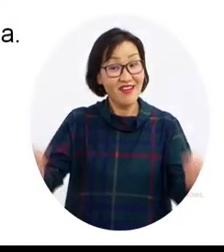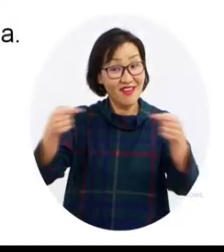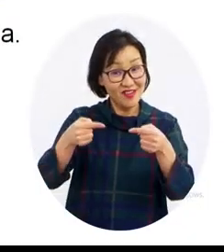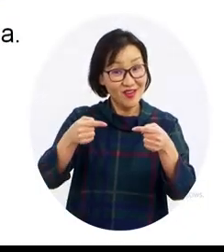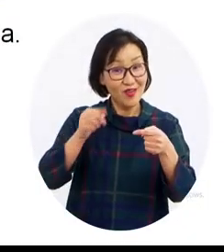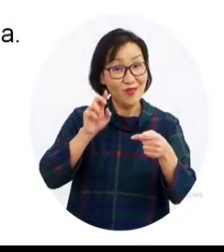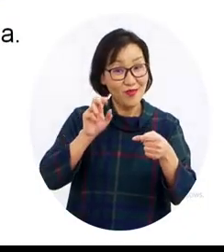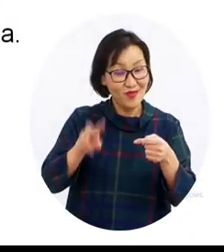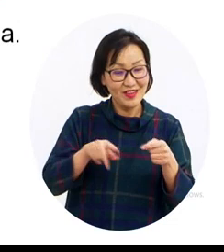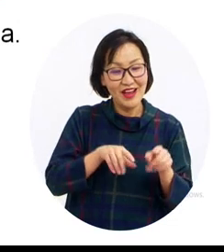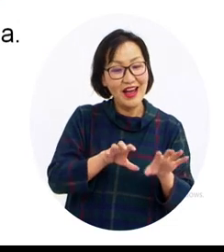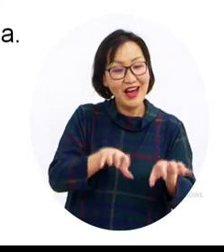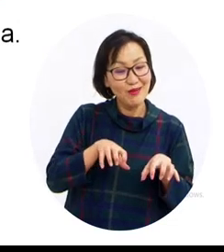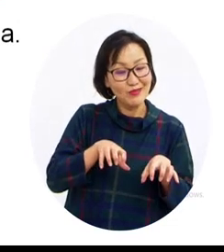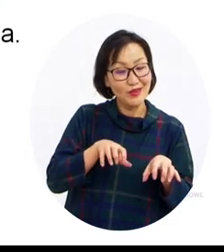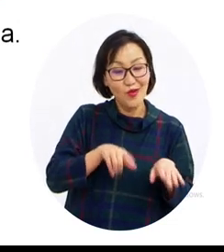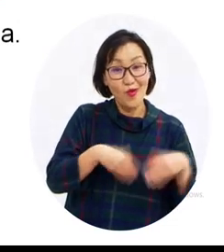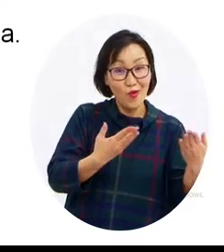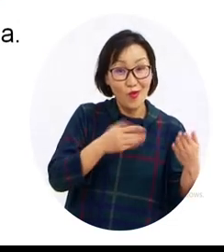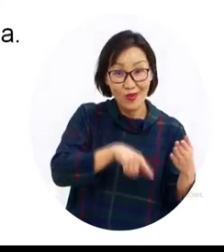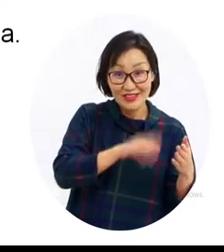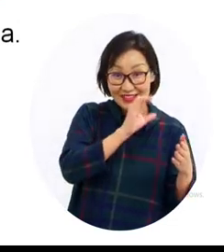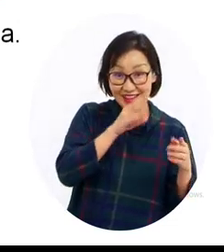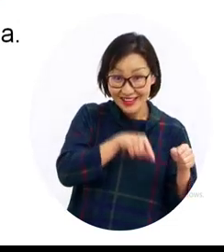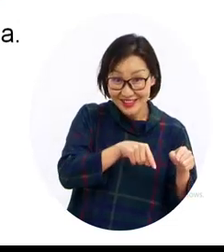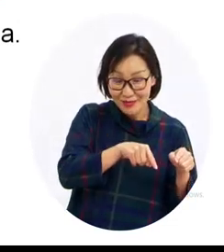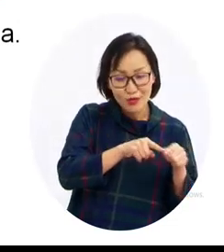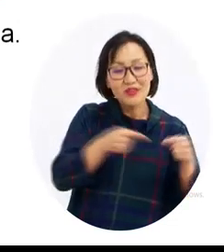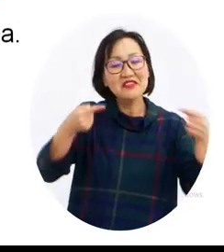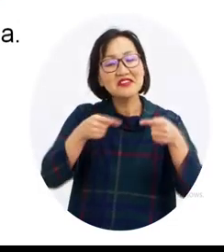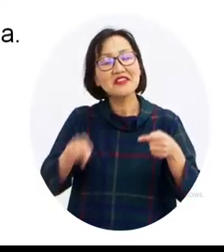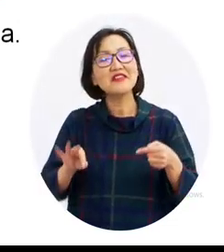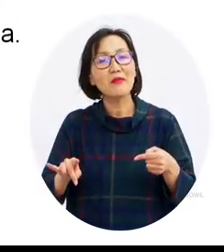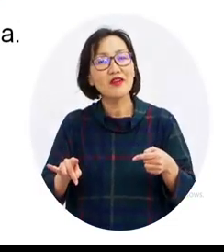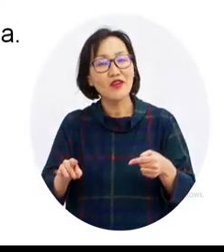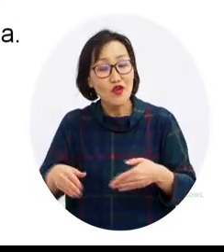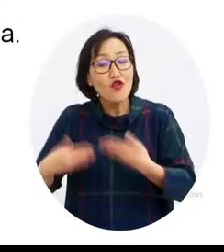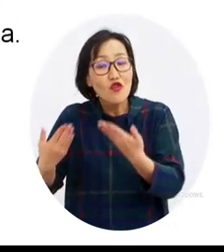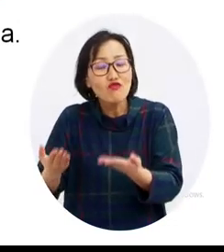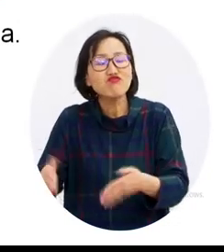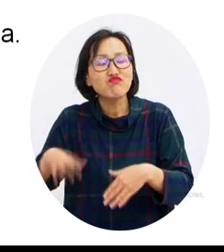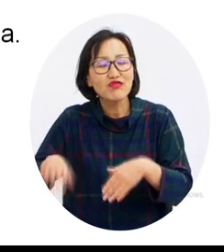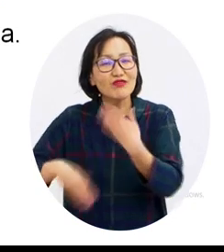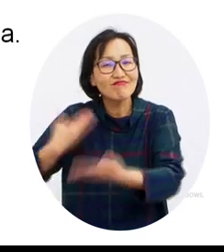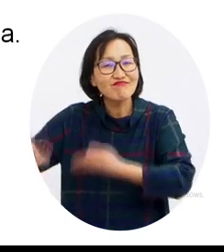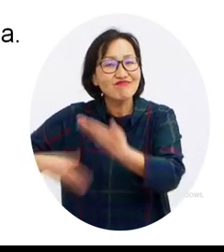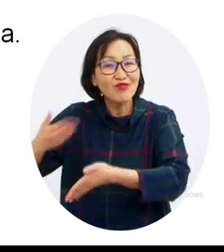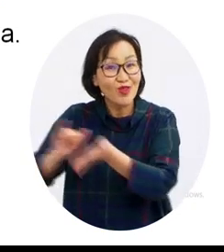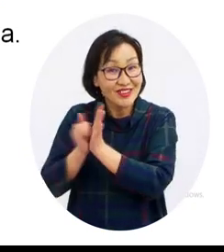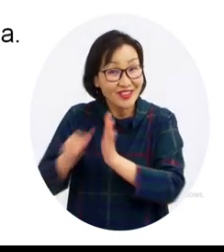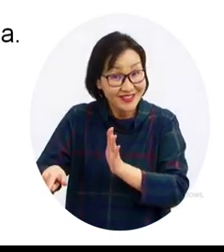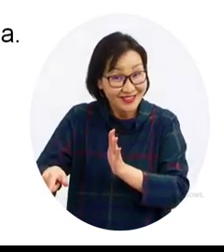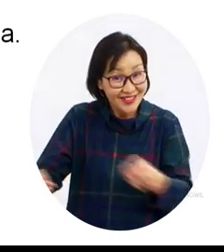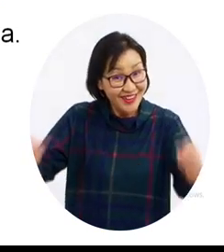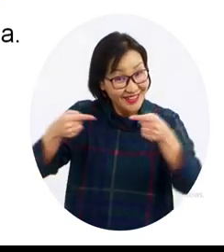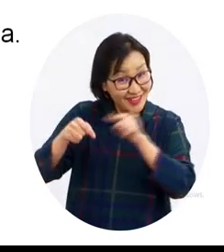мэдээж эсрэг нь юм чинь энэ бол харамлаад өгөхгүй байх санаа. Тэгвэл эсрэг нь юу яаж болох вэ? өгч байгаа гэсэн өгсөн